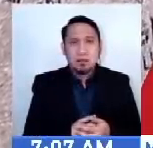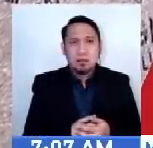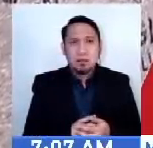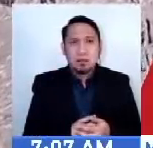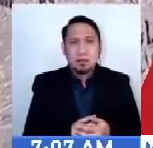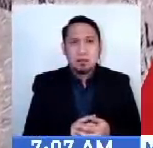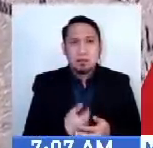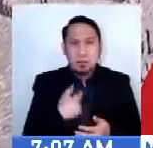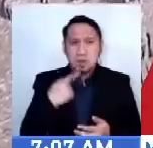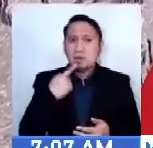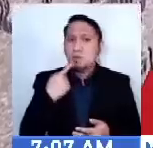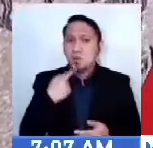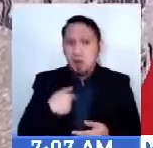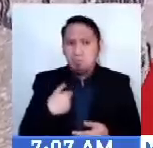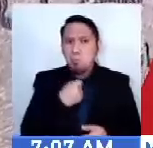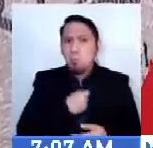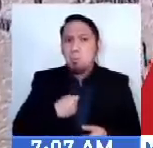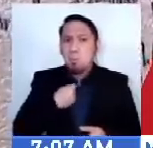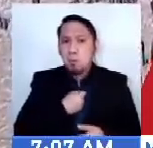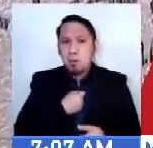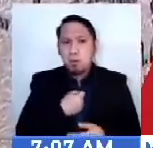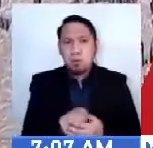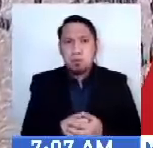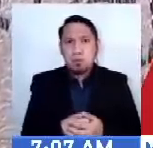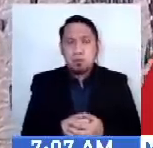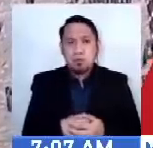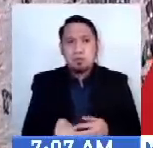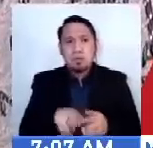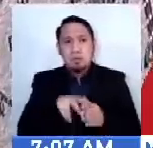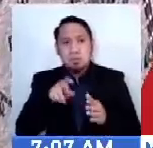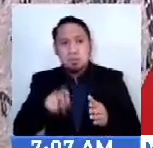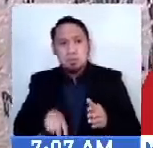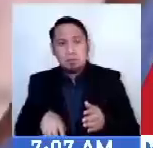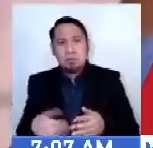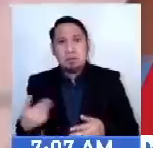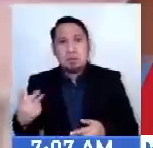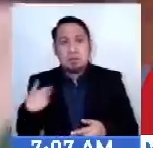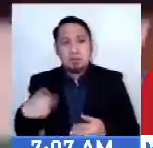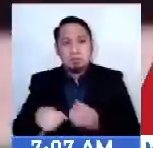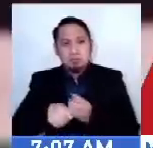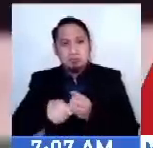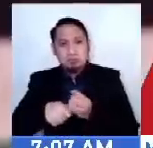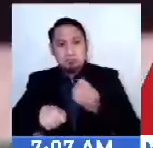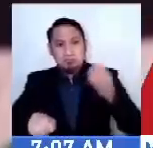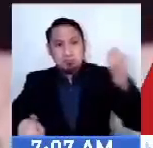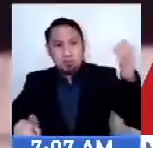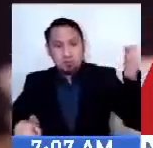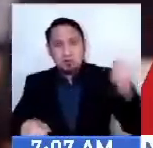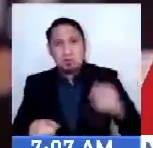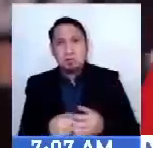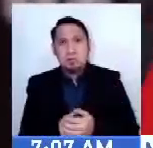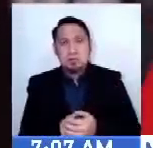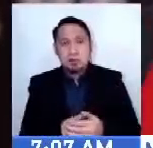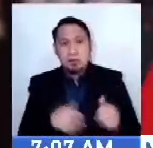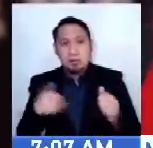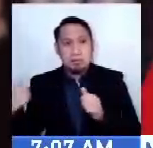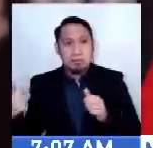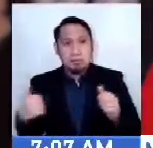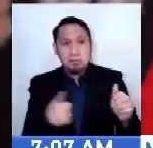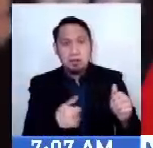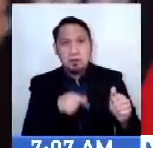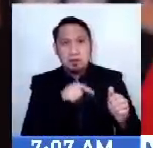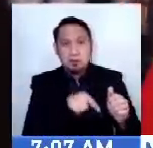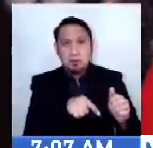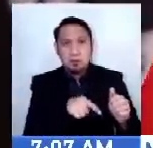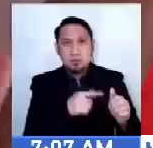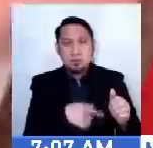pasensya. Bumaba siya, nagdala siya ng yung palo. Hinabol niya paraw ang sasakyan hanggang sa umabot sila sa bandang